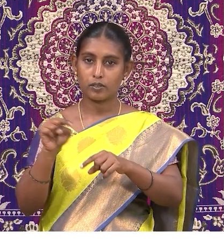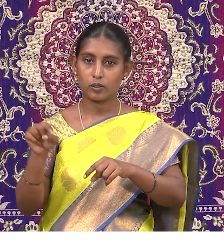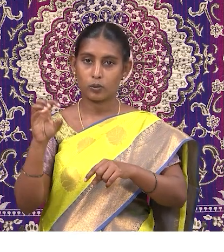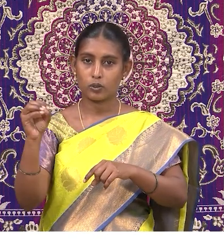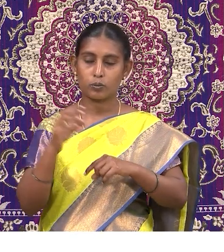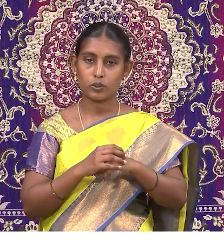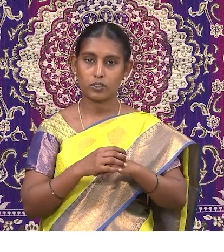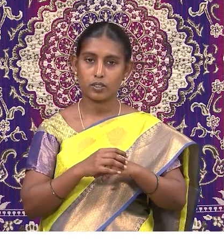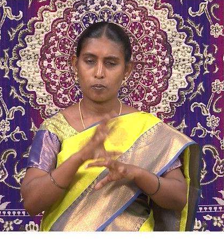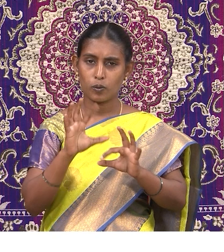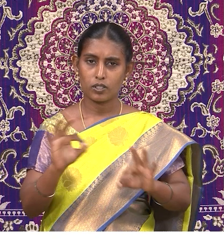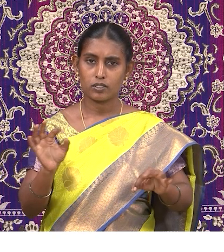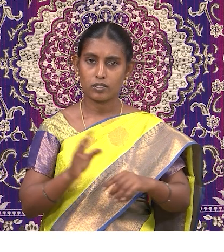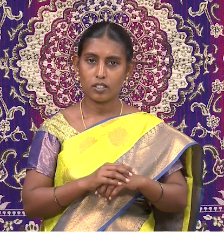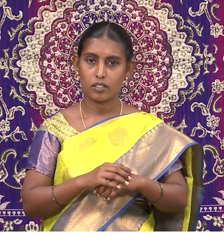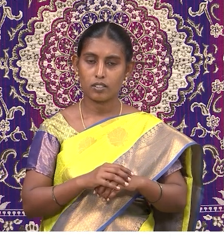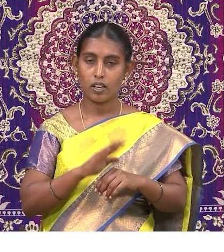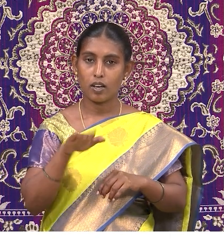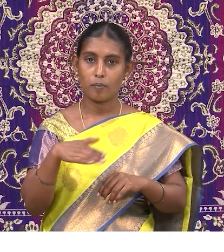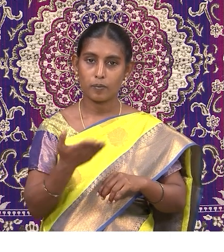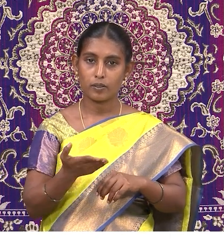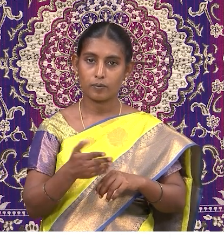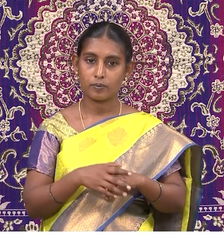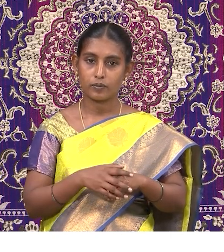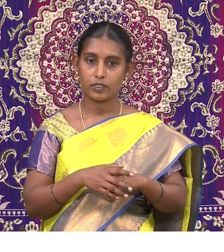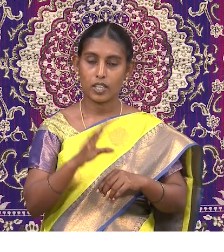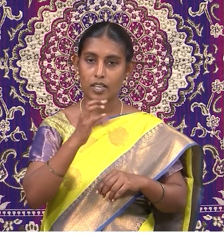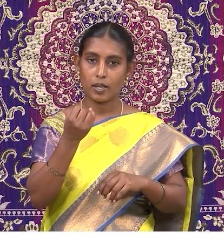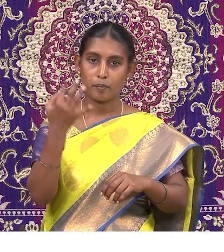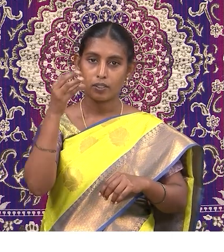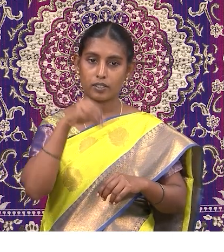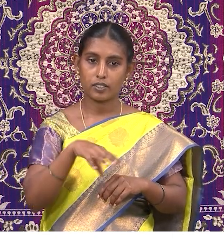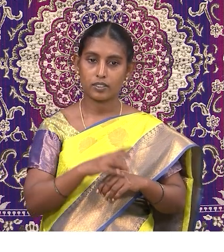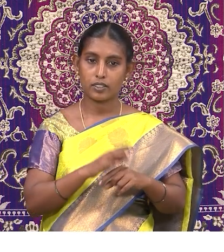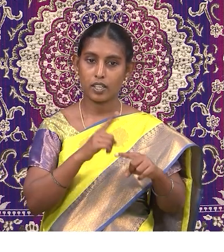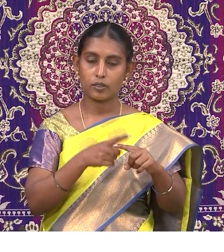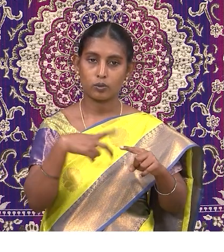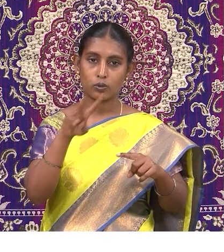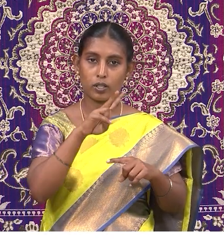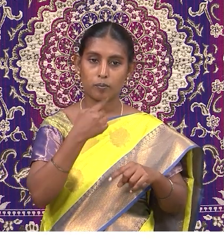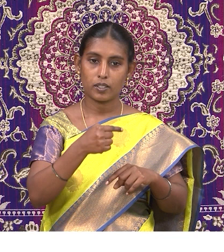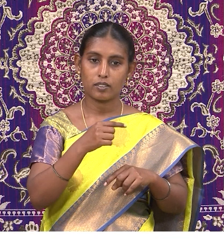x² - மூலங்களின் கூடுதல் (x) + மூலங்களின் பெருக்கற்பலன் = 0. முடிஞ்சதா? இப்போ நாம் பிரதியிட போகிறோம்.